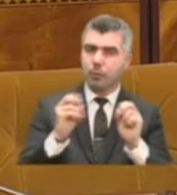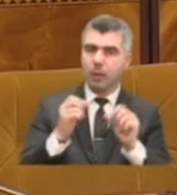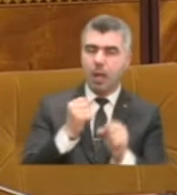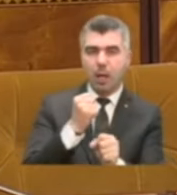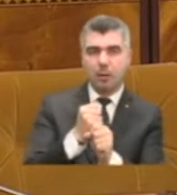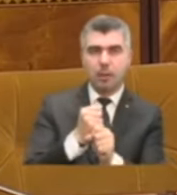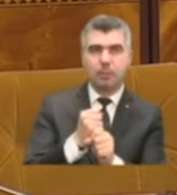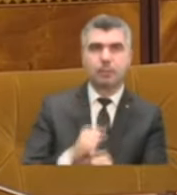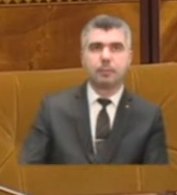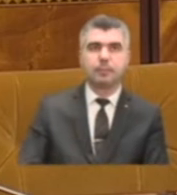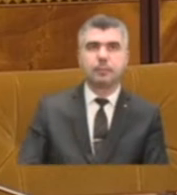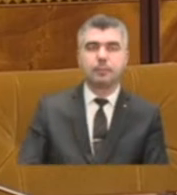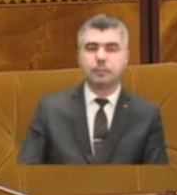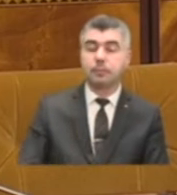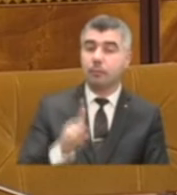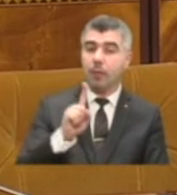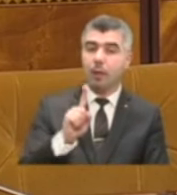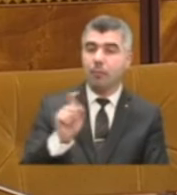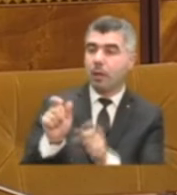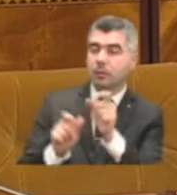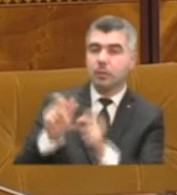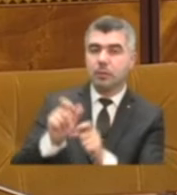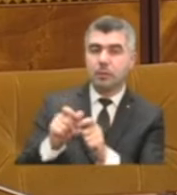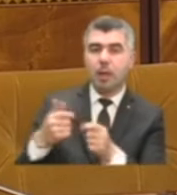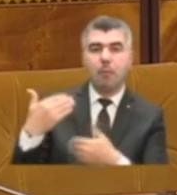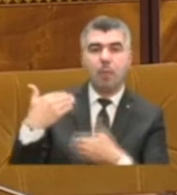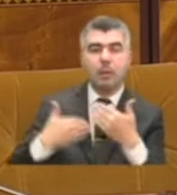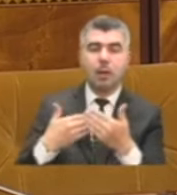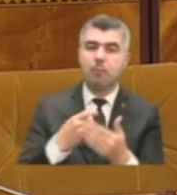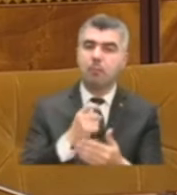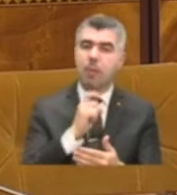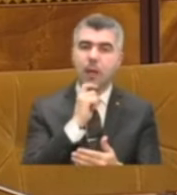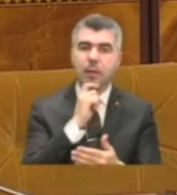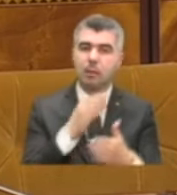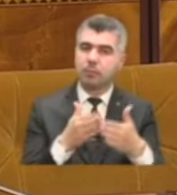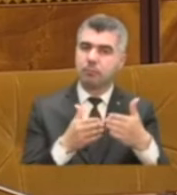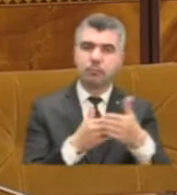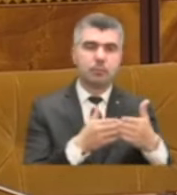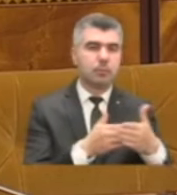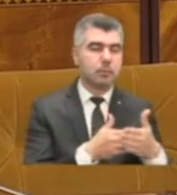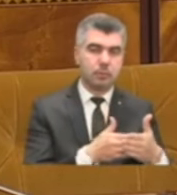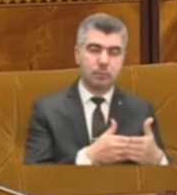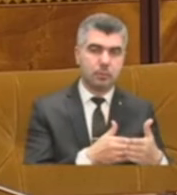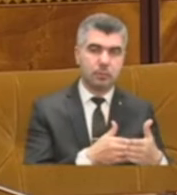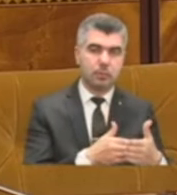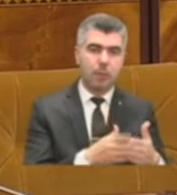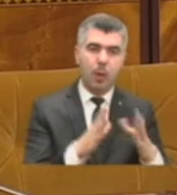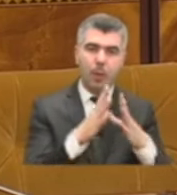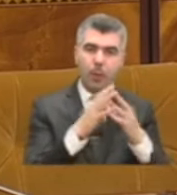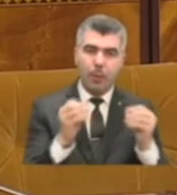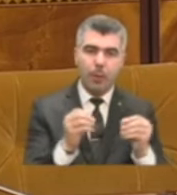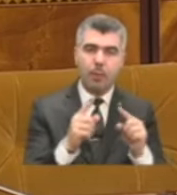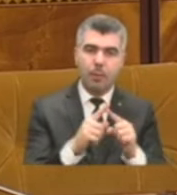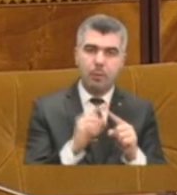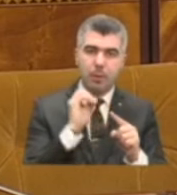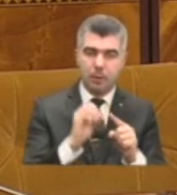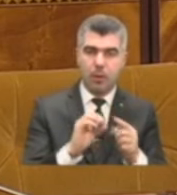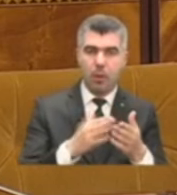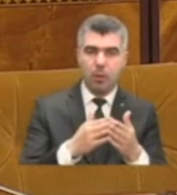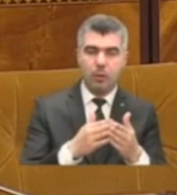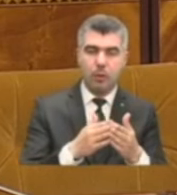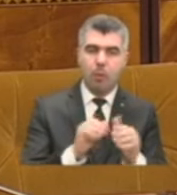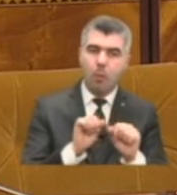إلا أن أشخاص ذوي الإعاقة ما زالوا يواجهون العديد من التحديات وغياب البنية التحتية الملائمة،